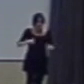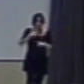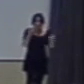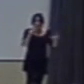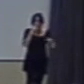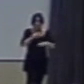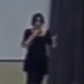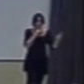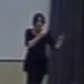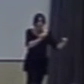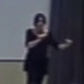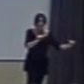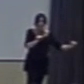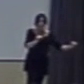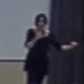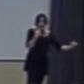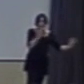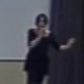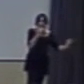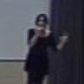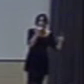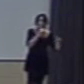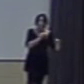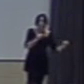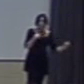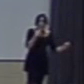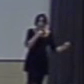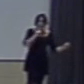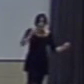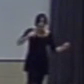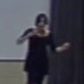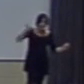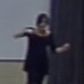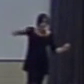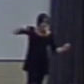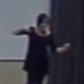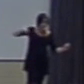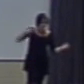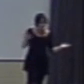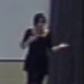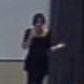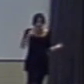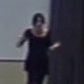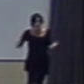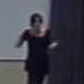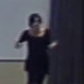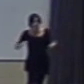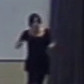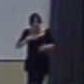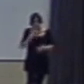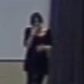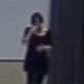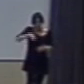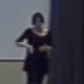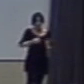està anant, de com està allà, de què es veu, dona moltes més opcions de fons. Per gent que pot seguir-la, per periodistes com jo, per exemple, que